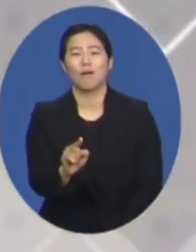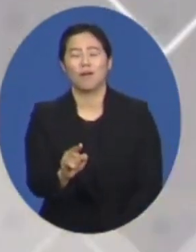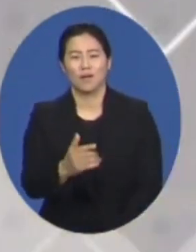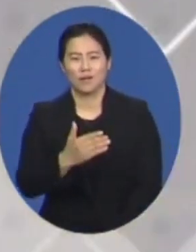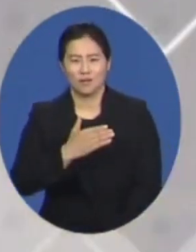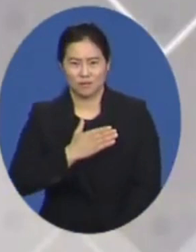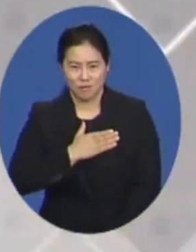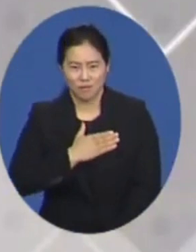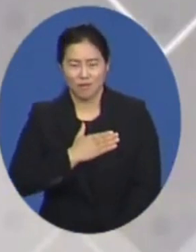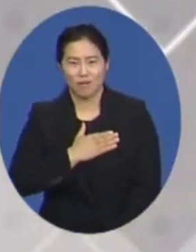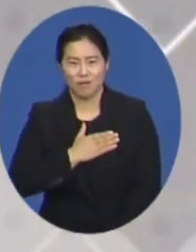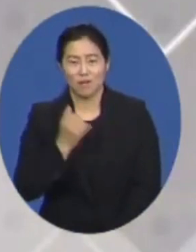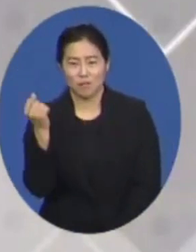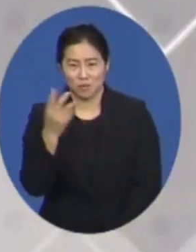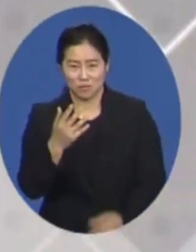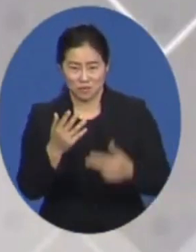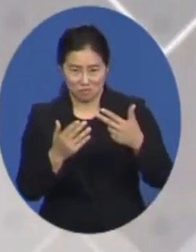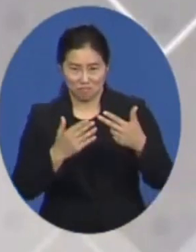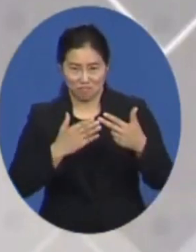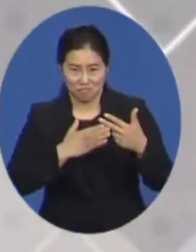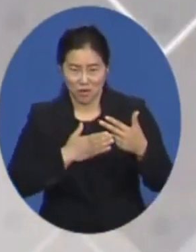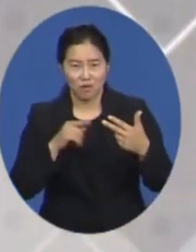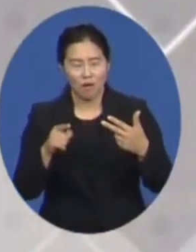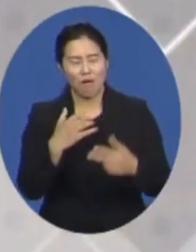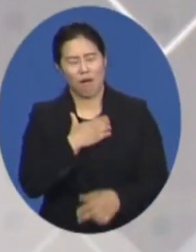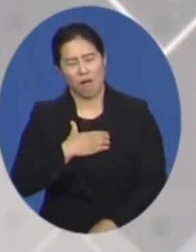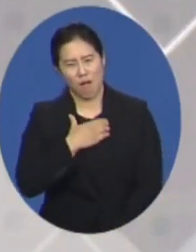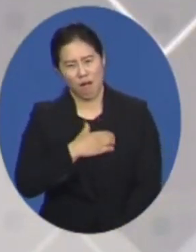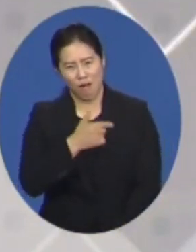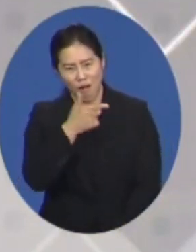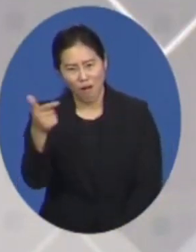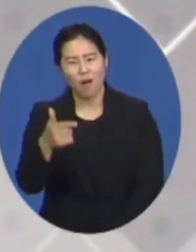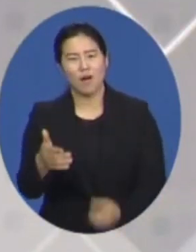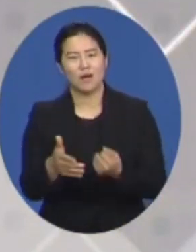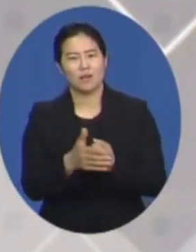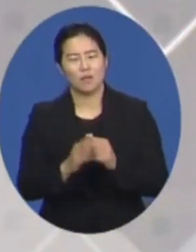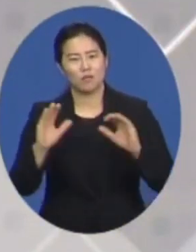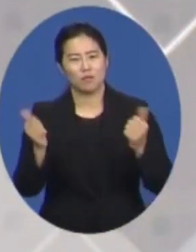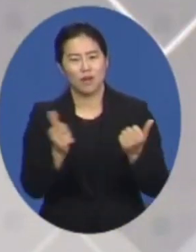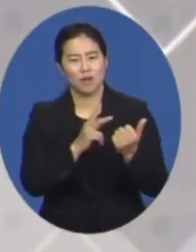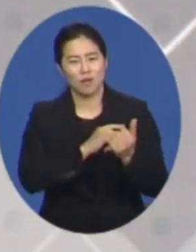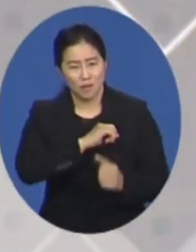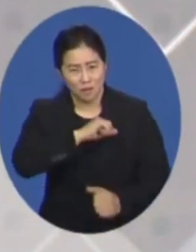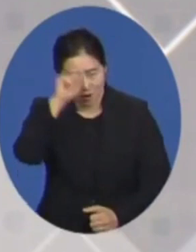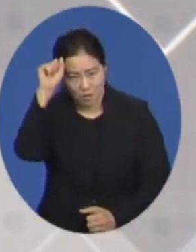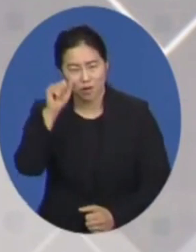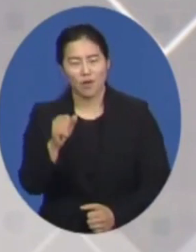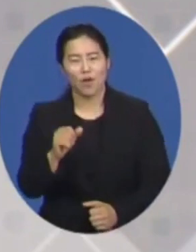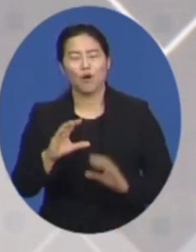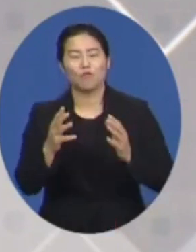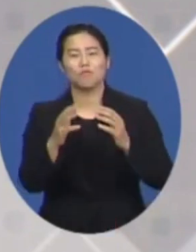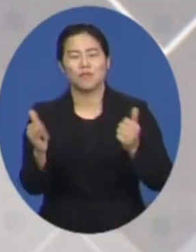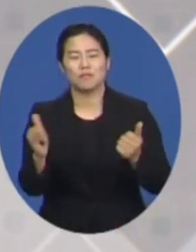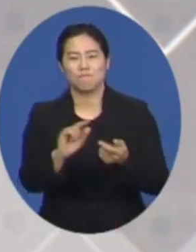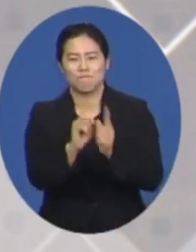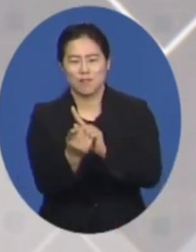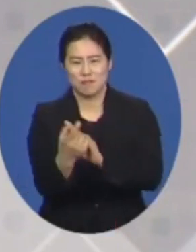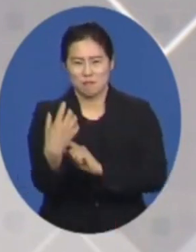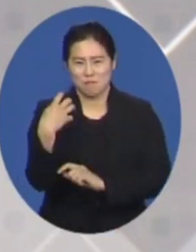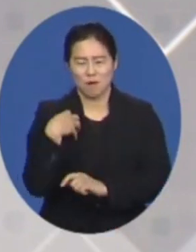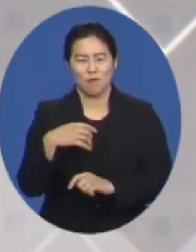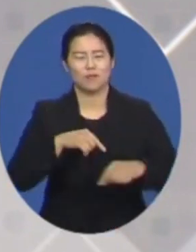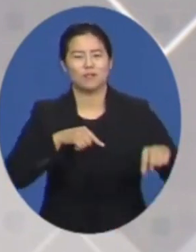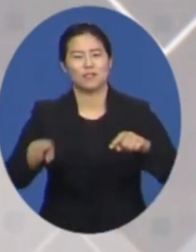저 5 7 본 혀 지성은 너무 걱정이되서 국회에 오지 되면 분 일에 대 가진 이 되어 정치의 개혁을